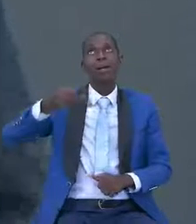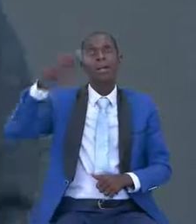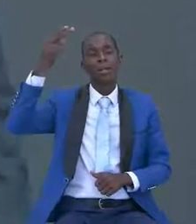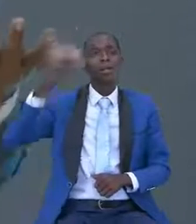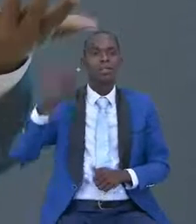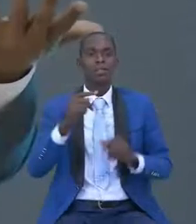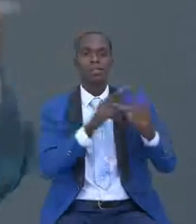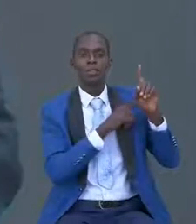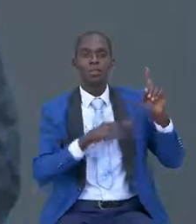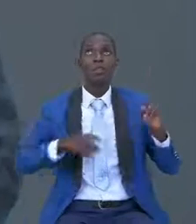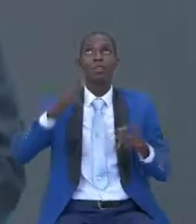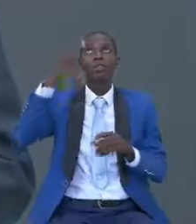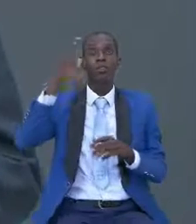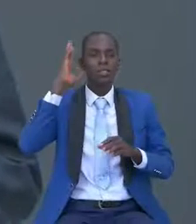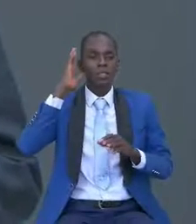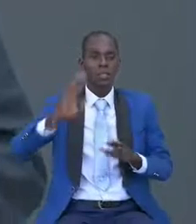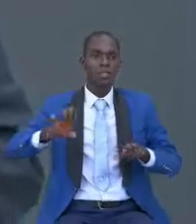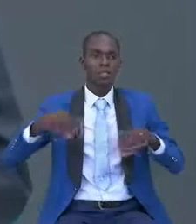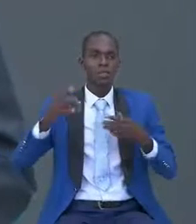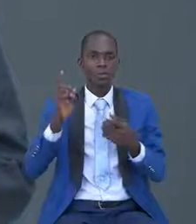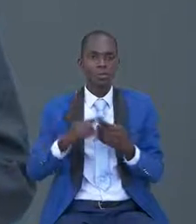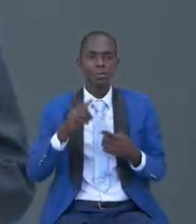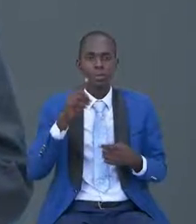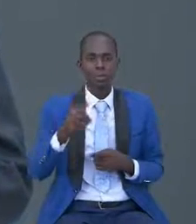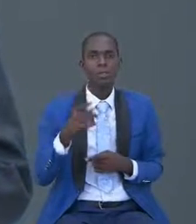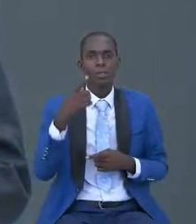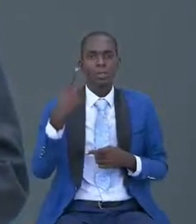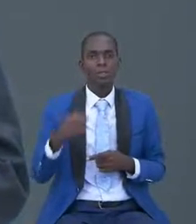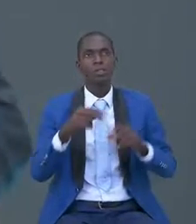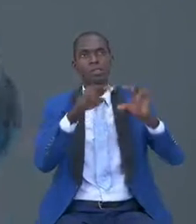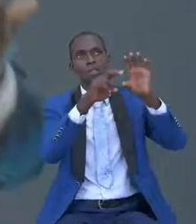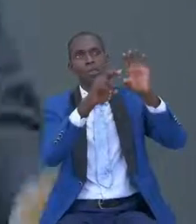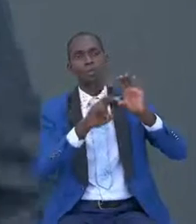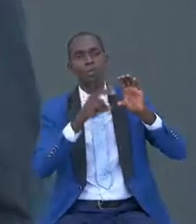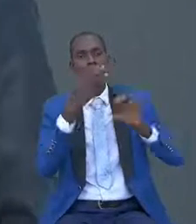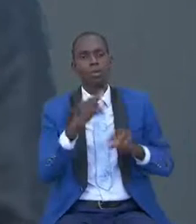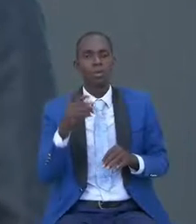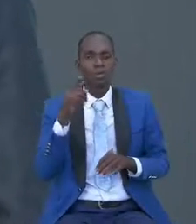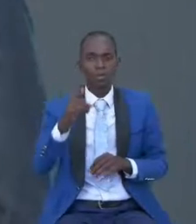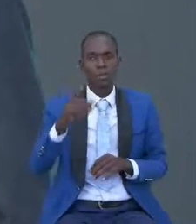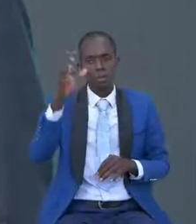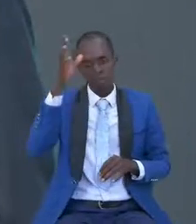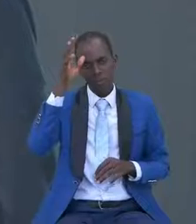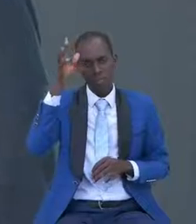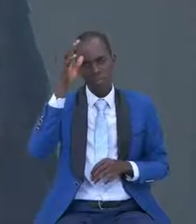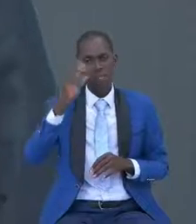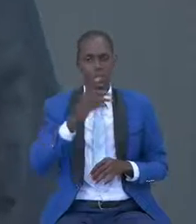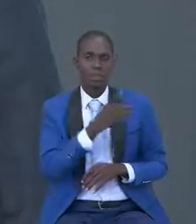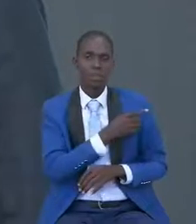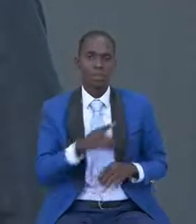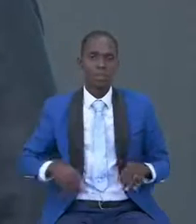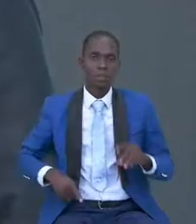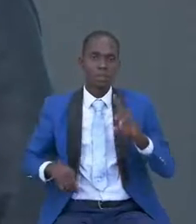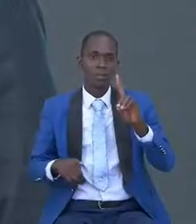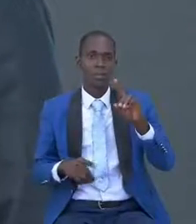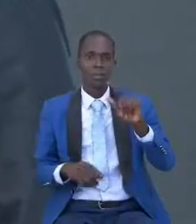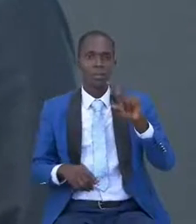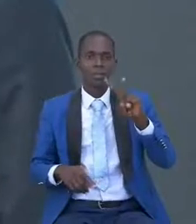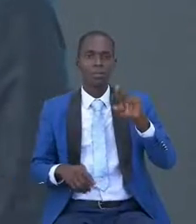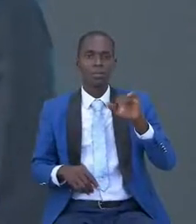Le Dieu Tout-Puissant lui donnera le trône de David, son père. Verset 33. Il